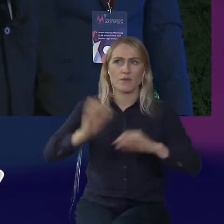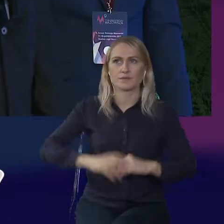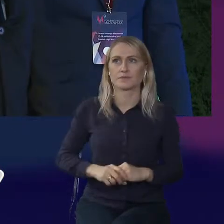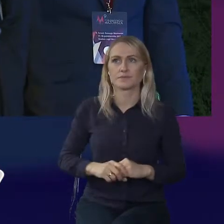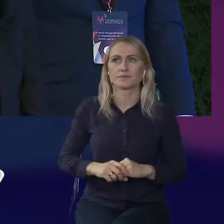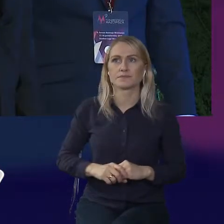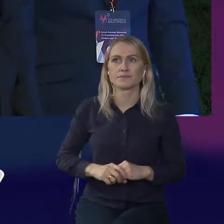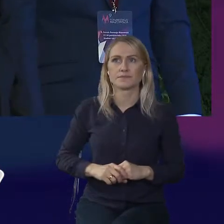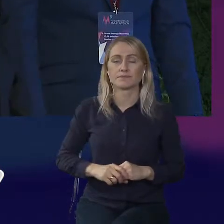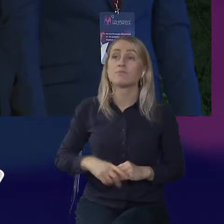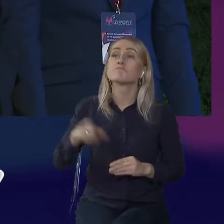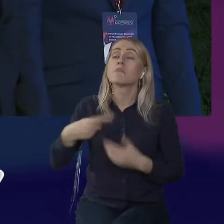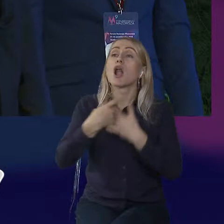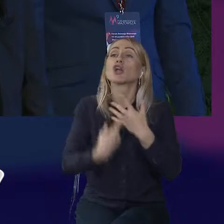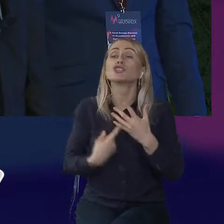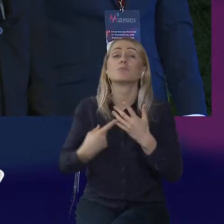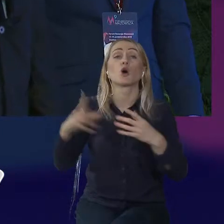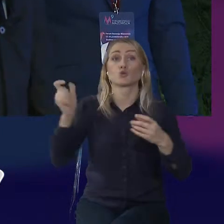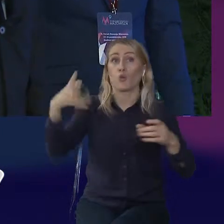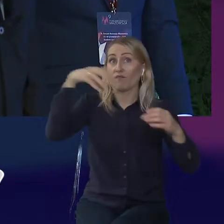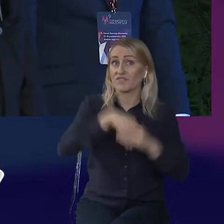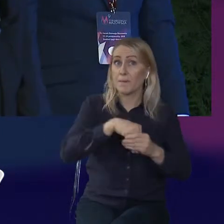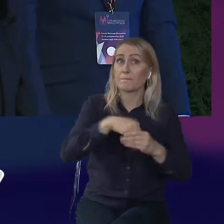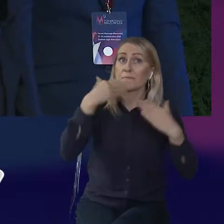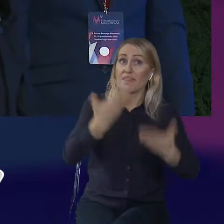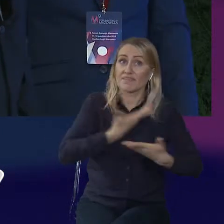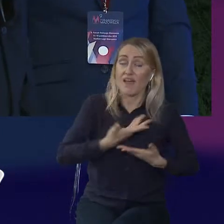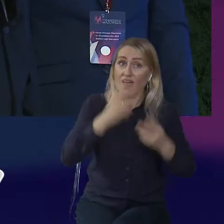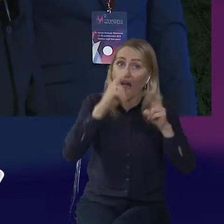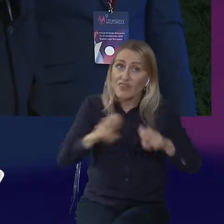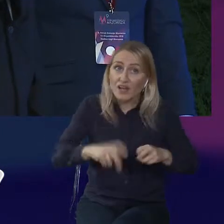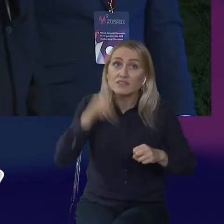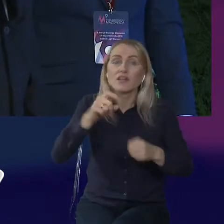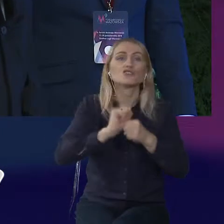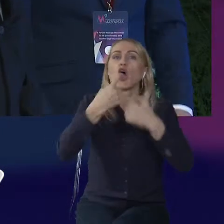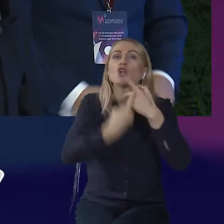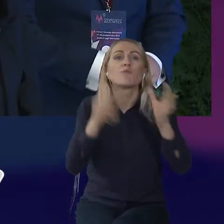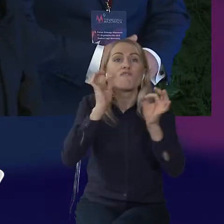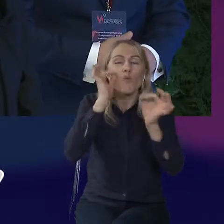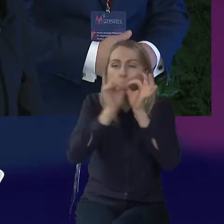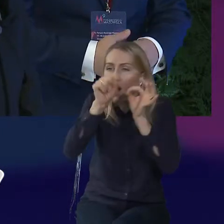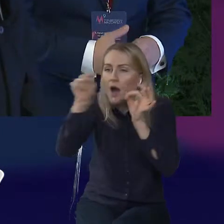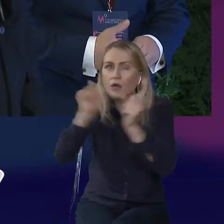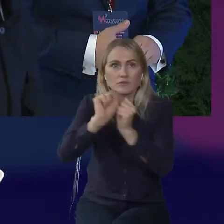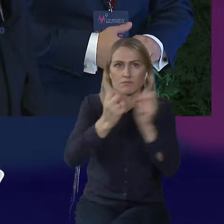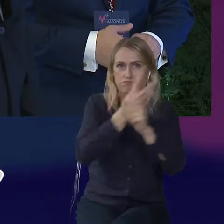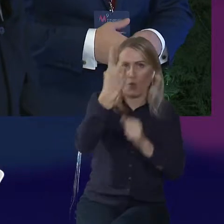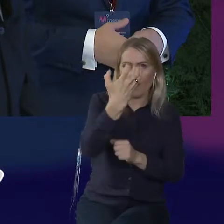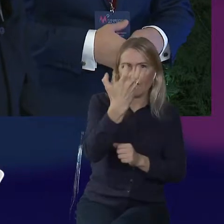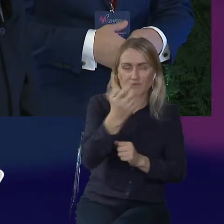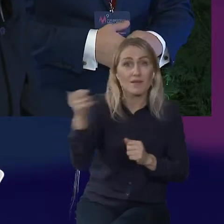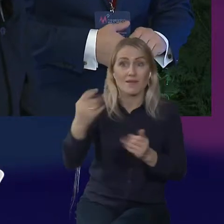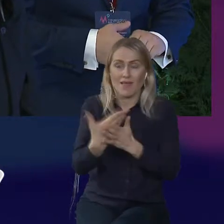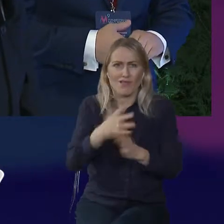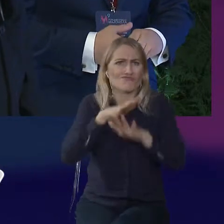wcześniej, zakres zmiennych, które wchodzą w skład analizy, przekracza 500, więc zbieranie informacji pod kątem takiej